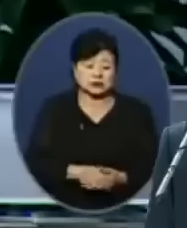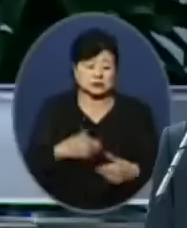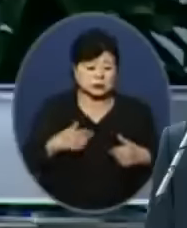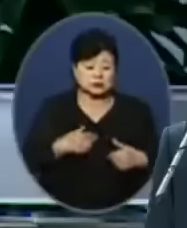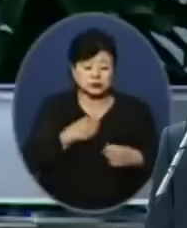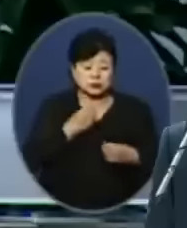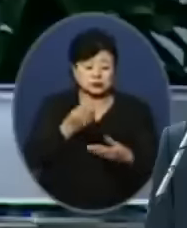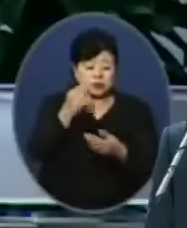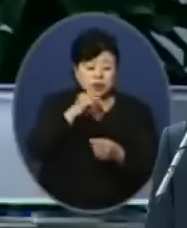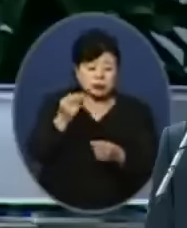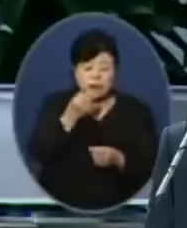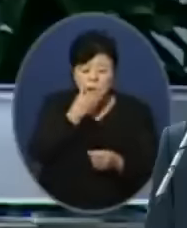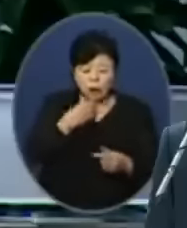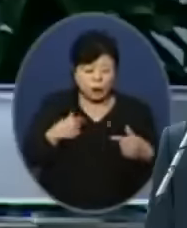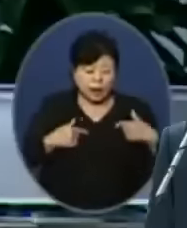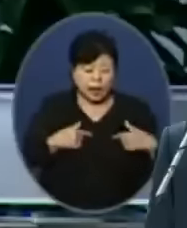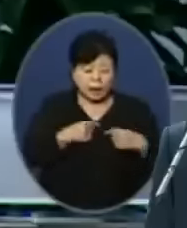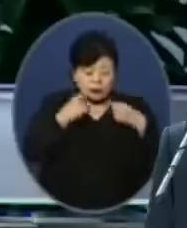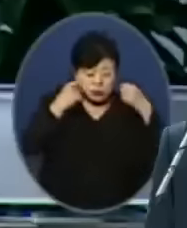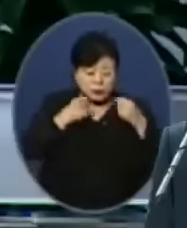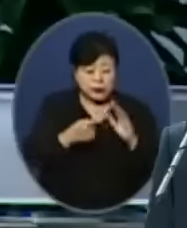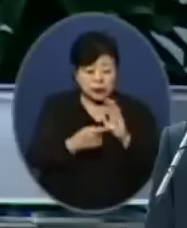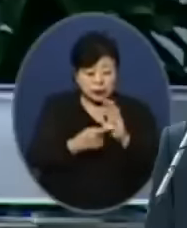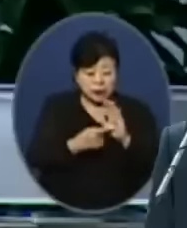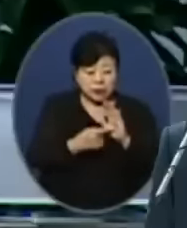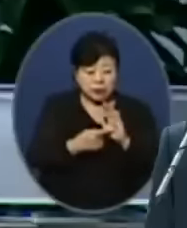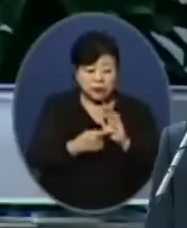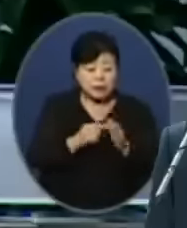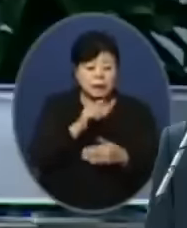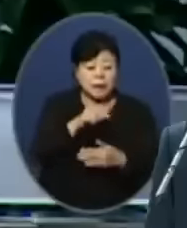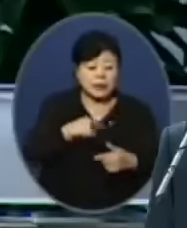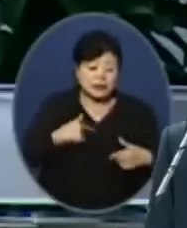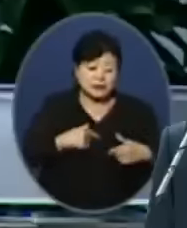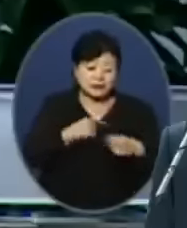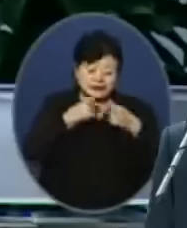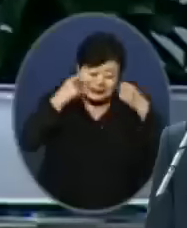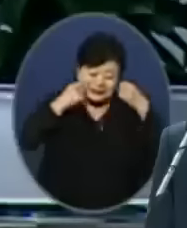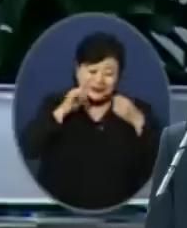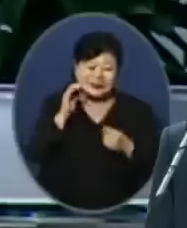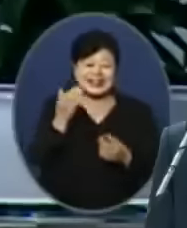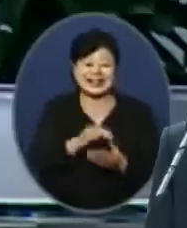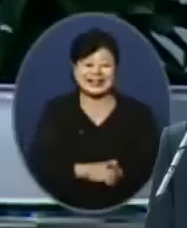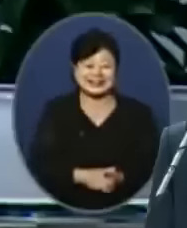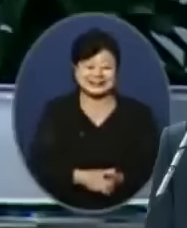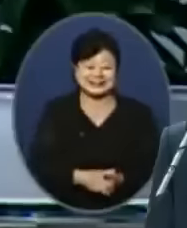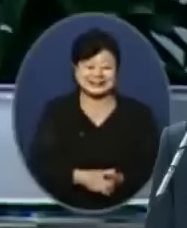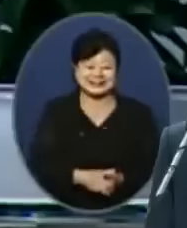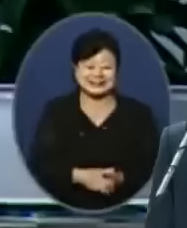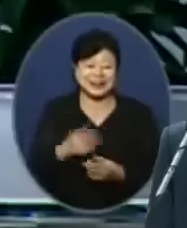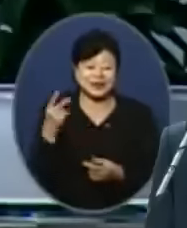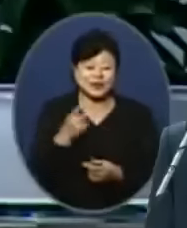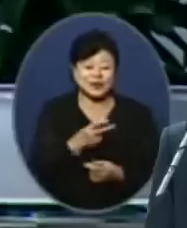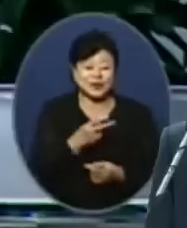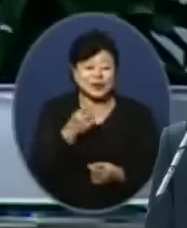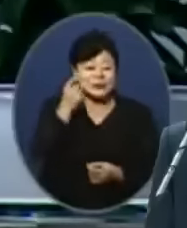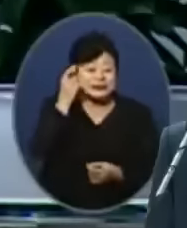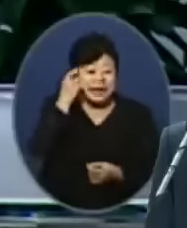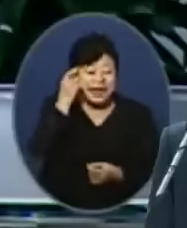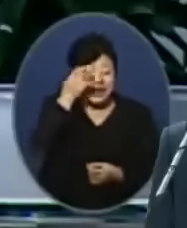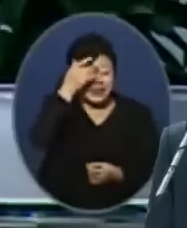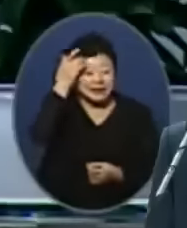일어나고 영생복락의 즐거운 역사가 일어나서 마음에 기쁘고 즐겁게 되는 것입니다. 그리고 그 생각이